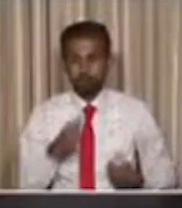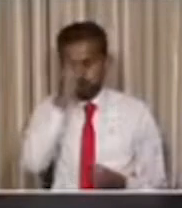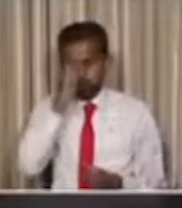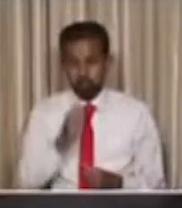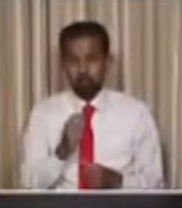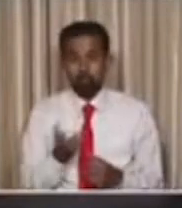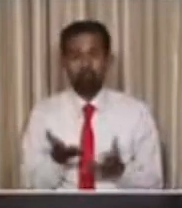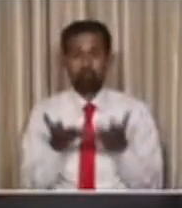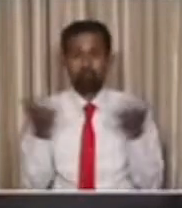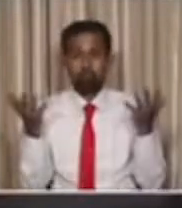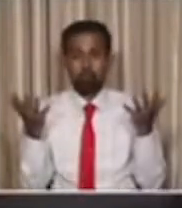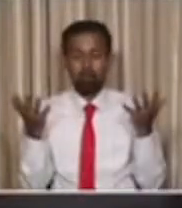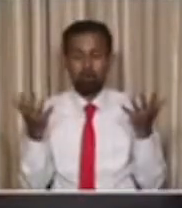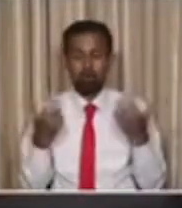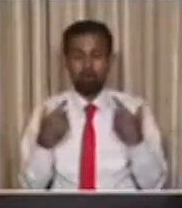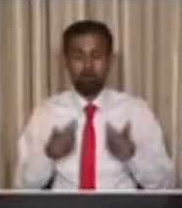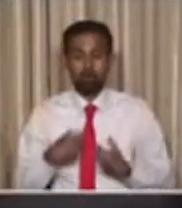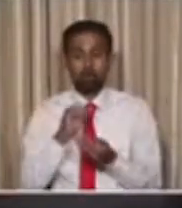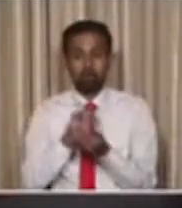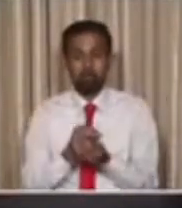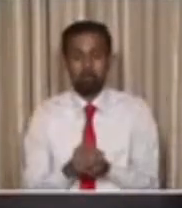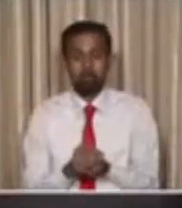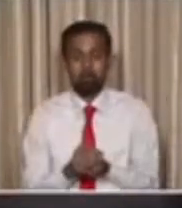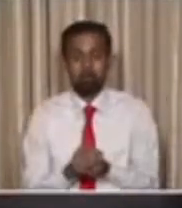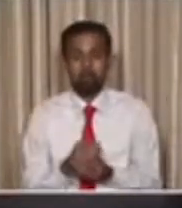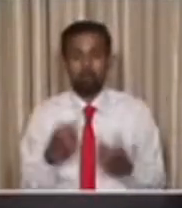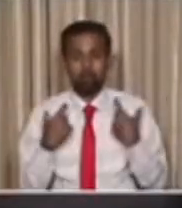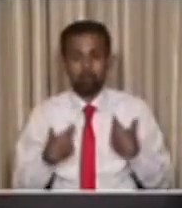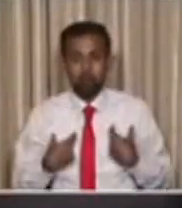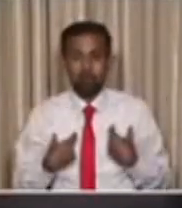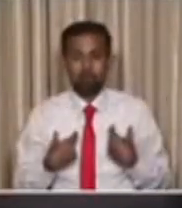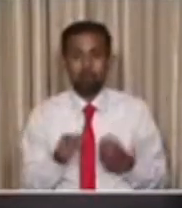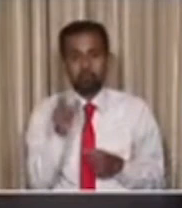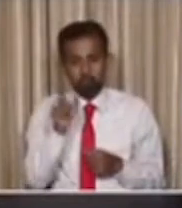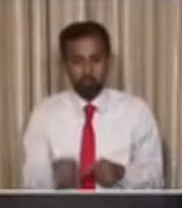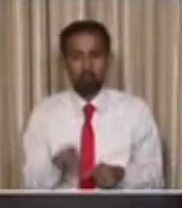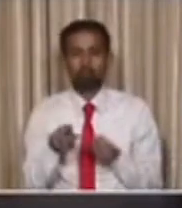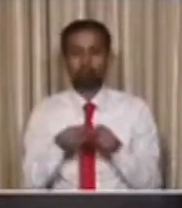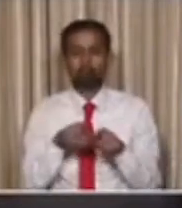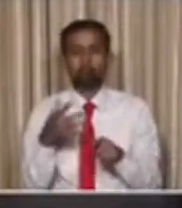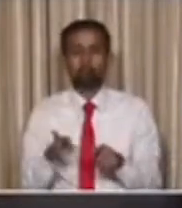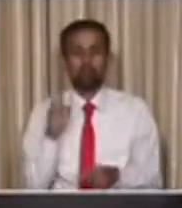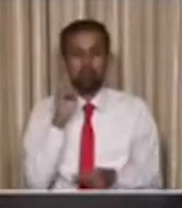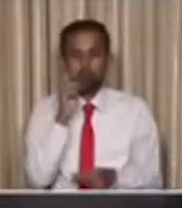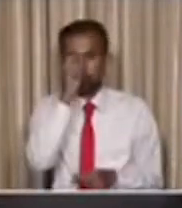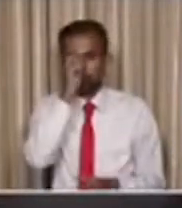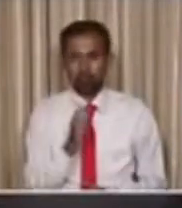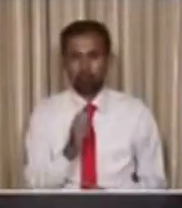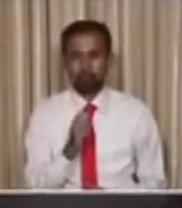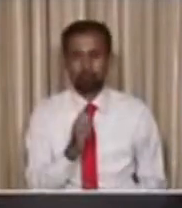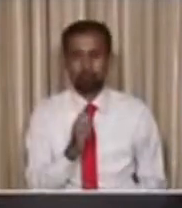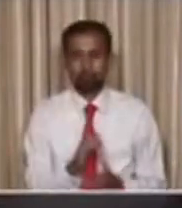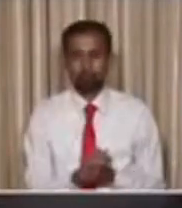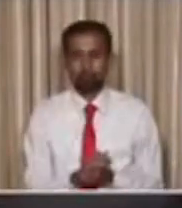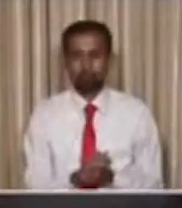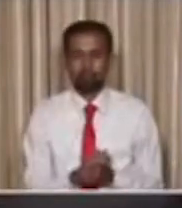වැඩිය. රාජපක්ෂ මතවාදය ආරක්ෂා කරන රාජපක්ෂ කෙනෙක් බවට පත්වෙලා ඉන්නවා රනිල් වික්‍රමසිංහ මහත්තයා. ඉතින්